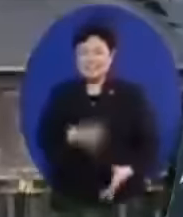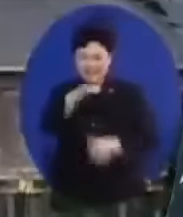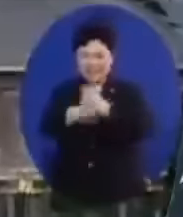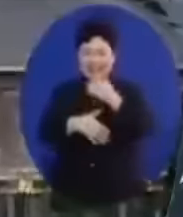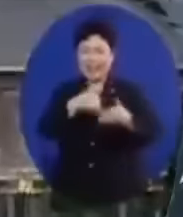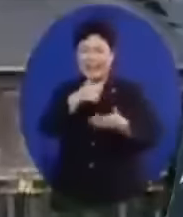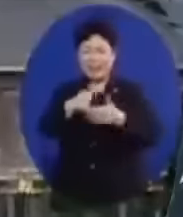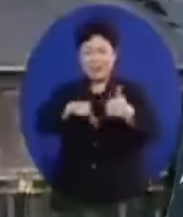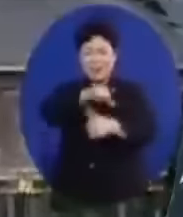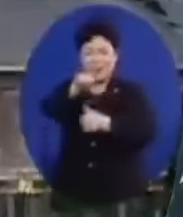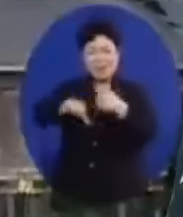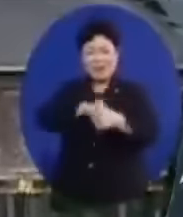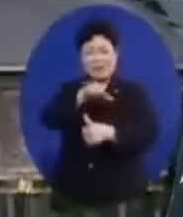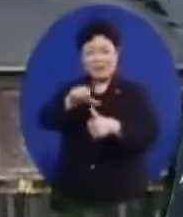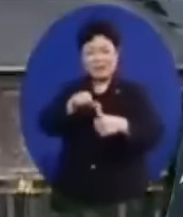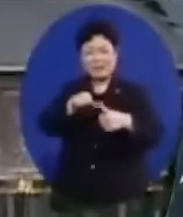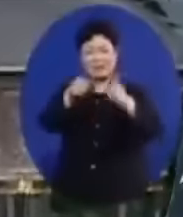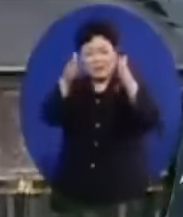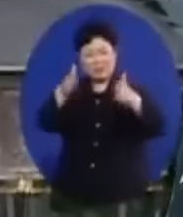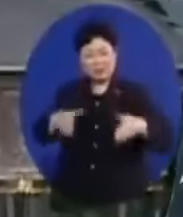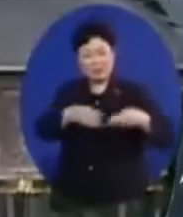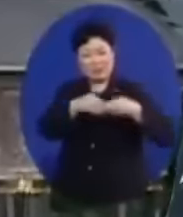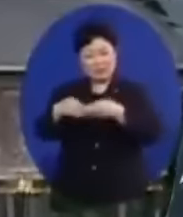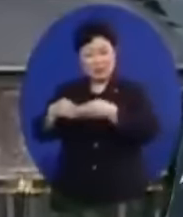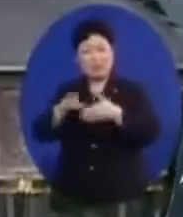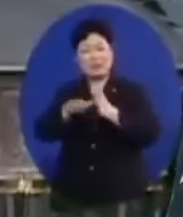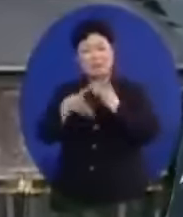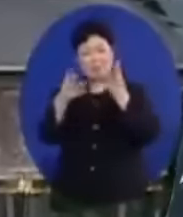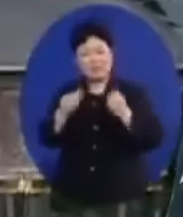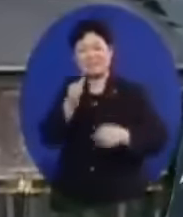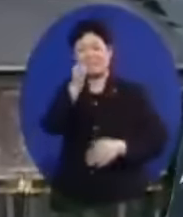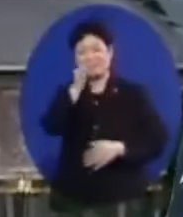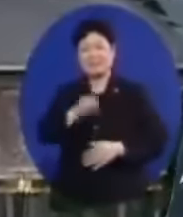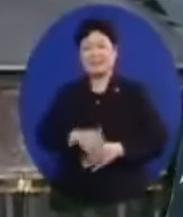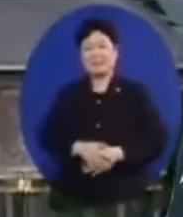하나님이 환경을 통해서 우리를 인도할 때가 많이 있습니다.